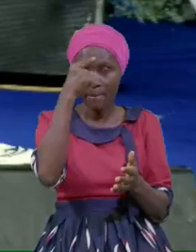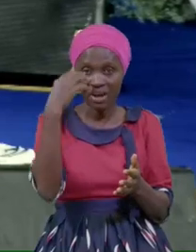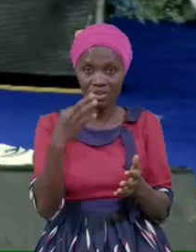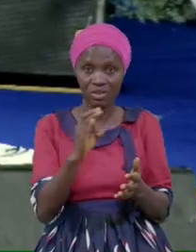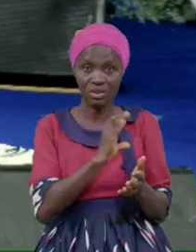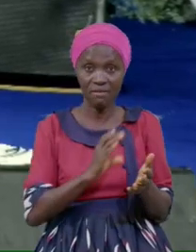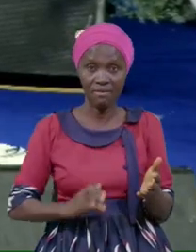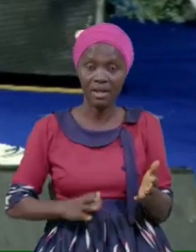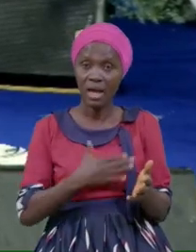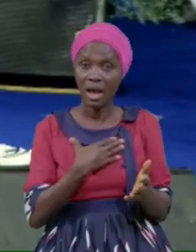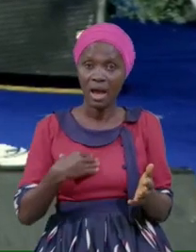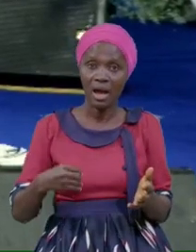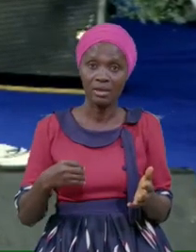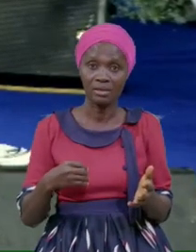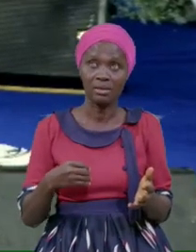Et Dieu